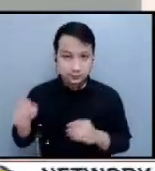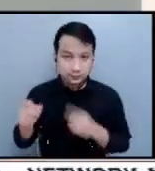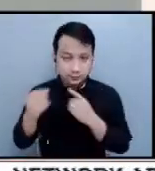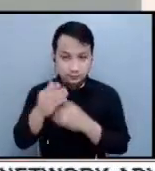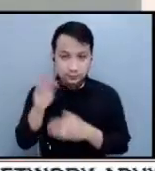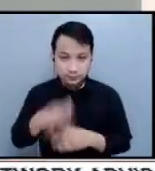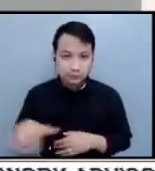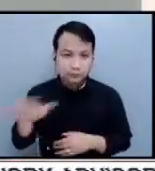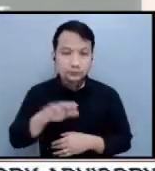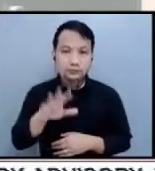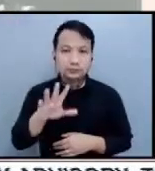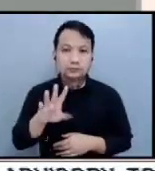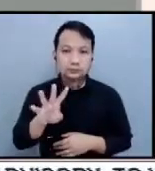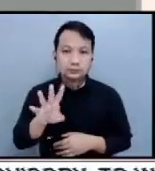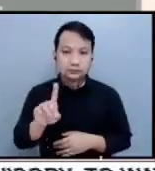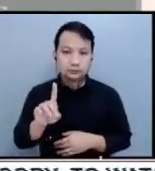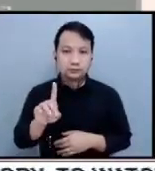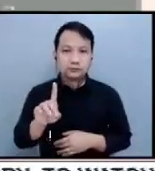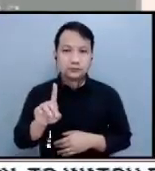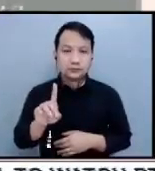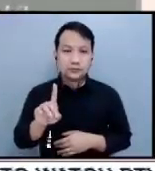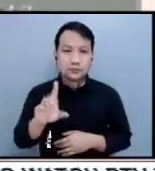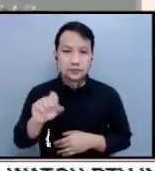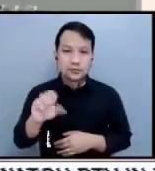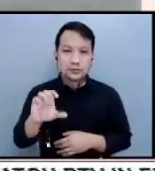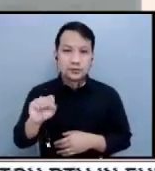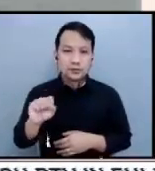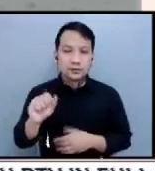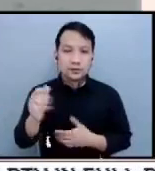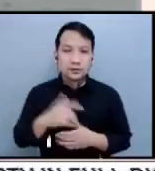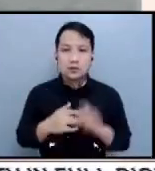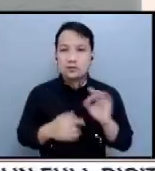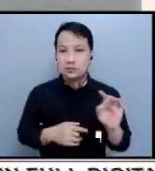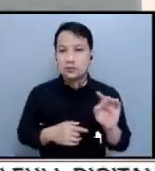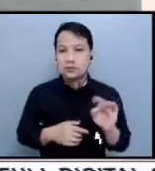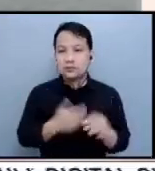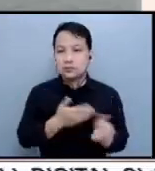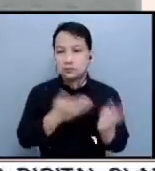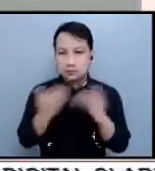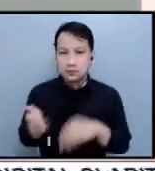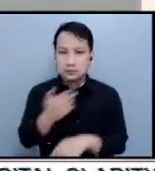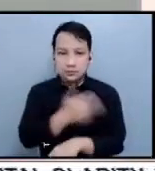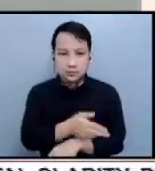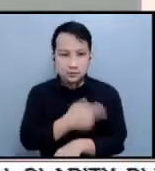41 cases are accounted for. 8 nasa ospital and all the rest are